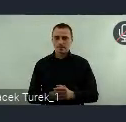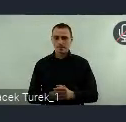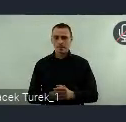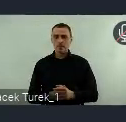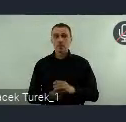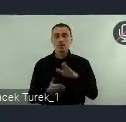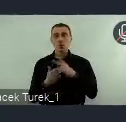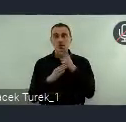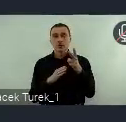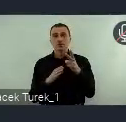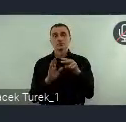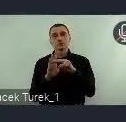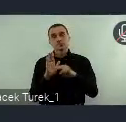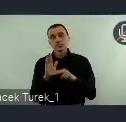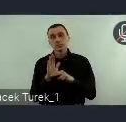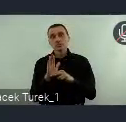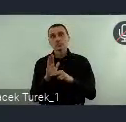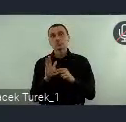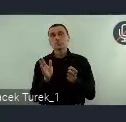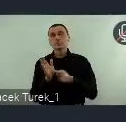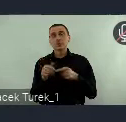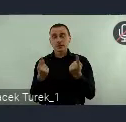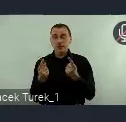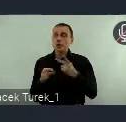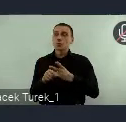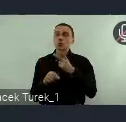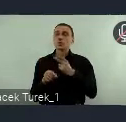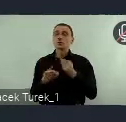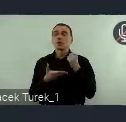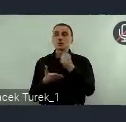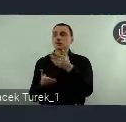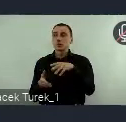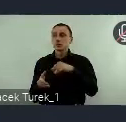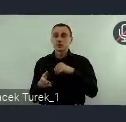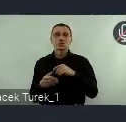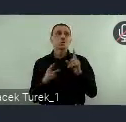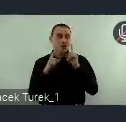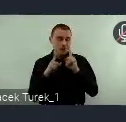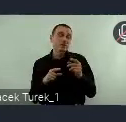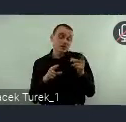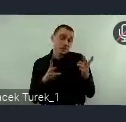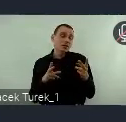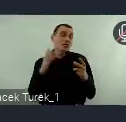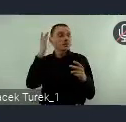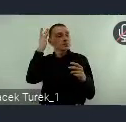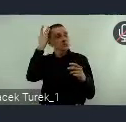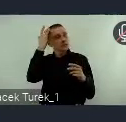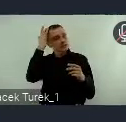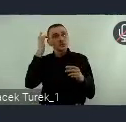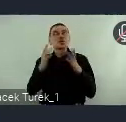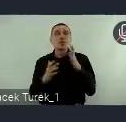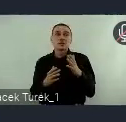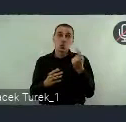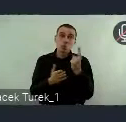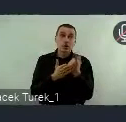otrzymacie dotacji No to jest no tak panie Jacku ja to są te rzeczy o których mówiłem już od samego początku ja nie wiem jak będzie w